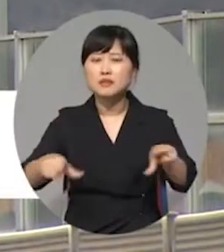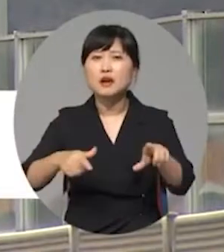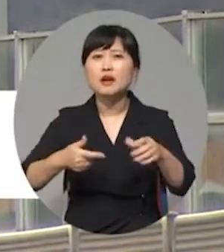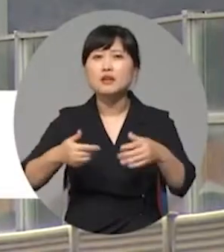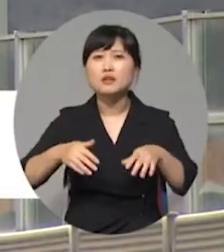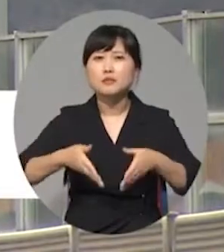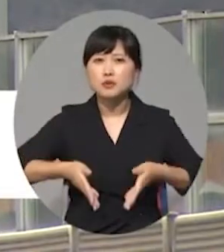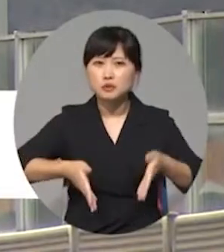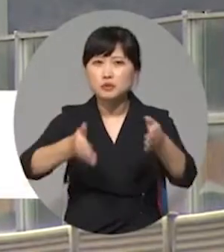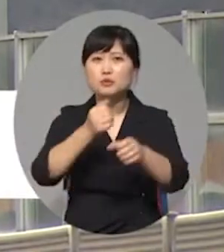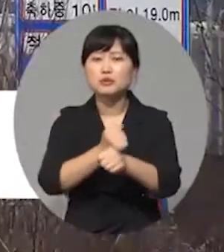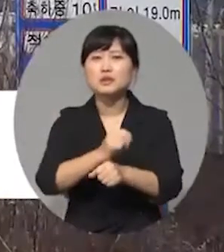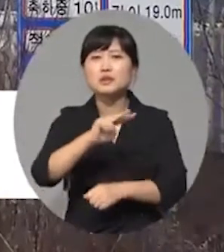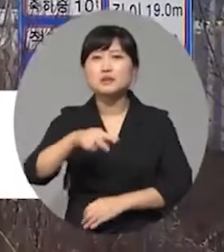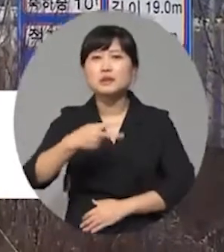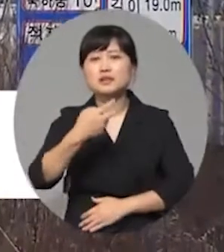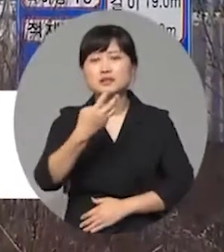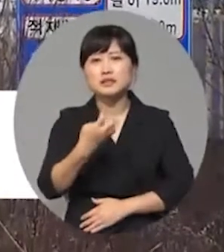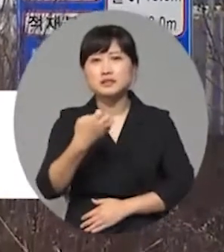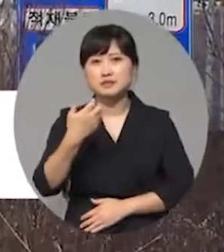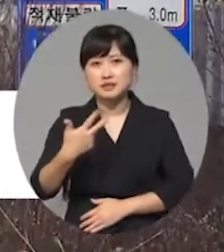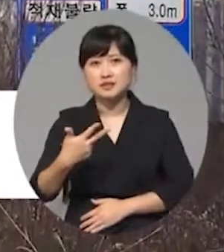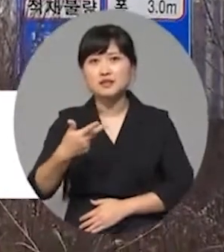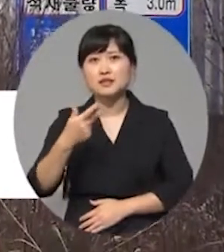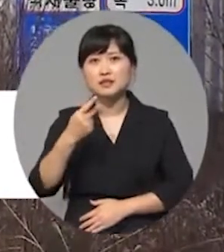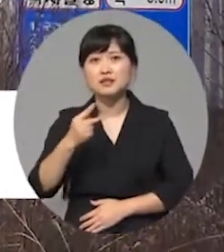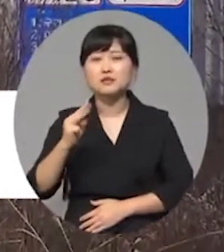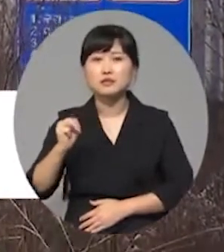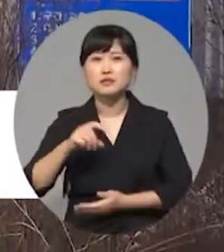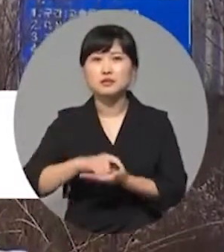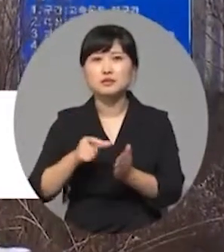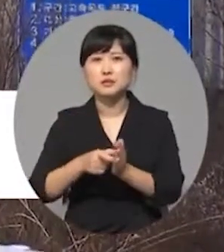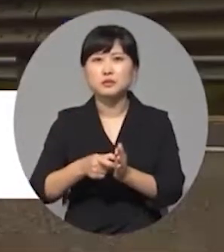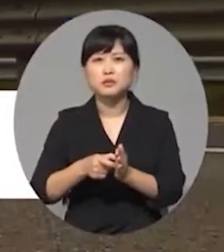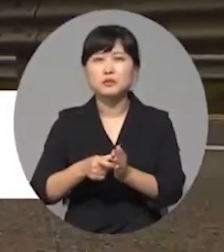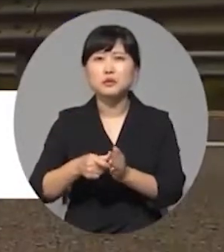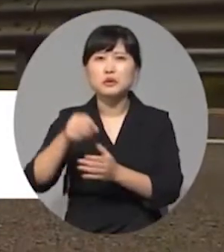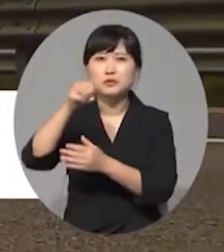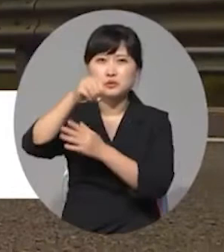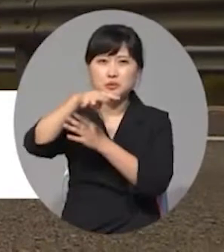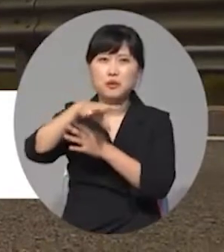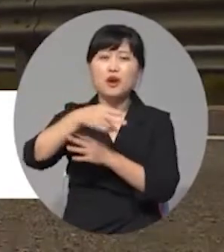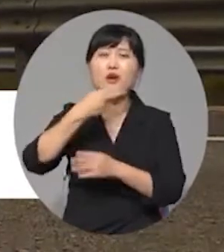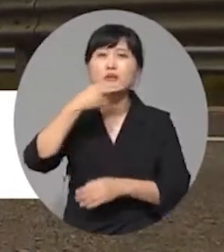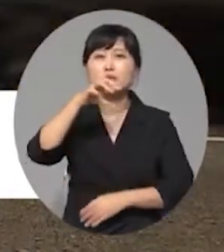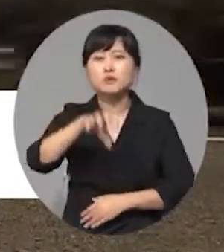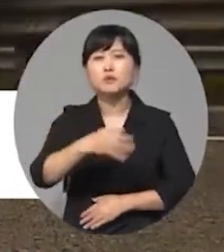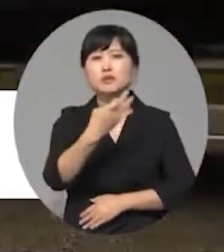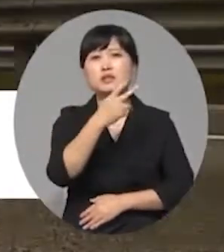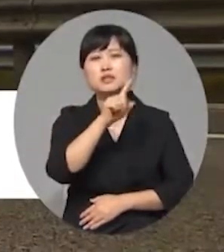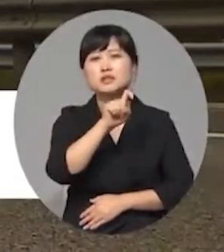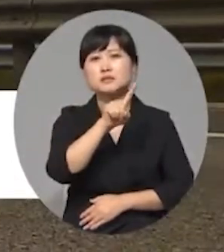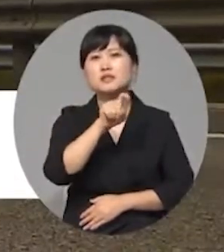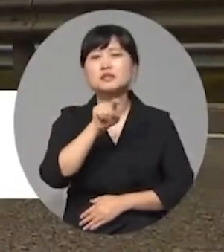노선에 총 247km이고 이 가운데 조명이 설치된 구간은